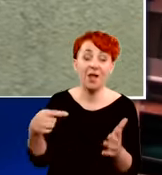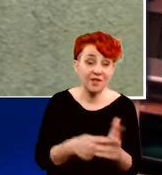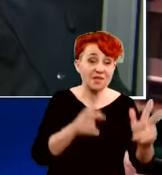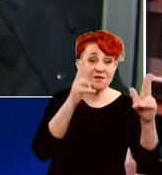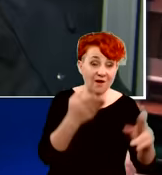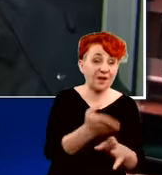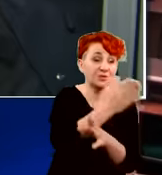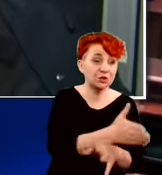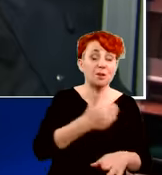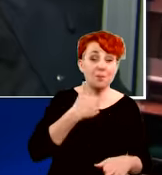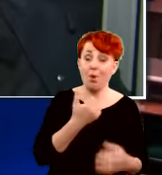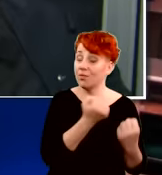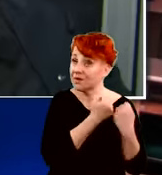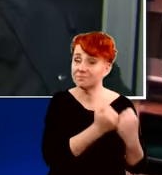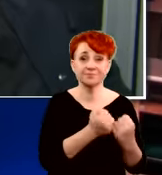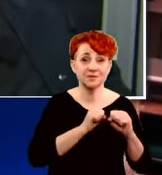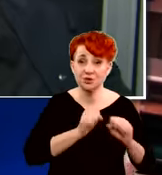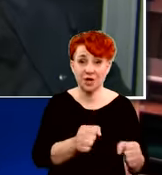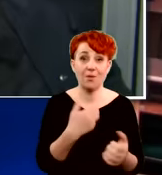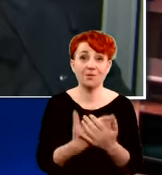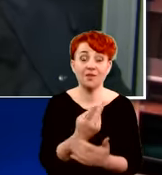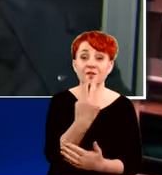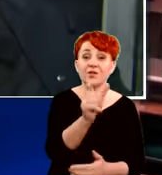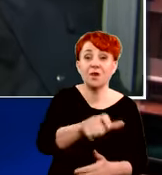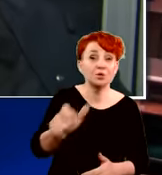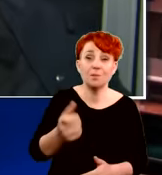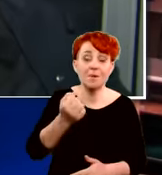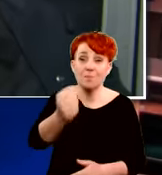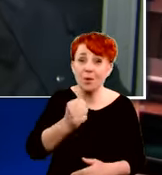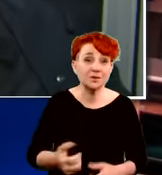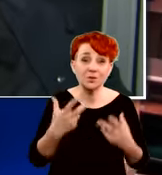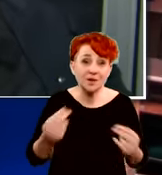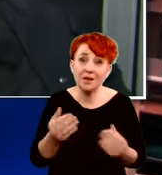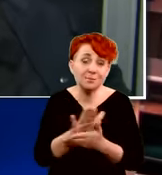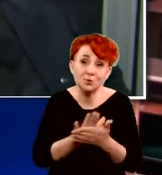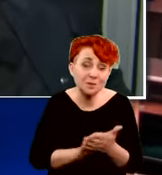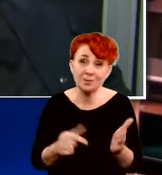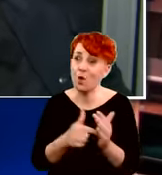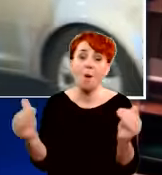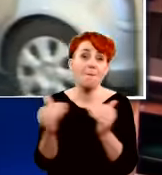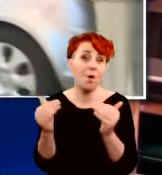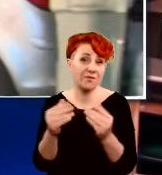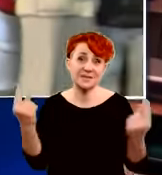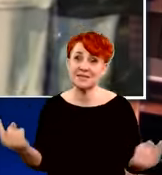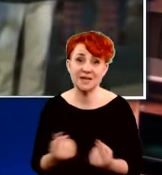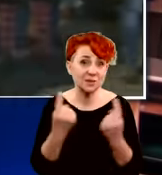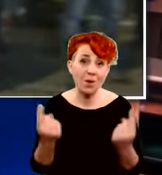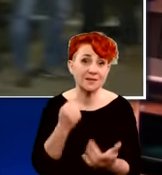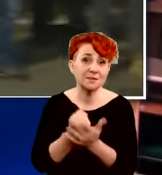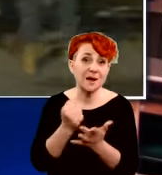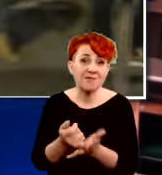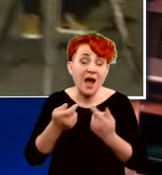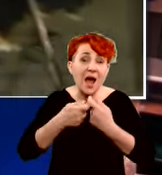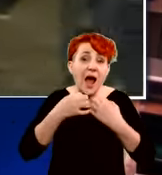jest skuteczny. W związku z tym panowie nie są posłami. Przepraszam, że ja przyrównałem tę sytuację do kwestii samochodu, ale to